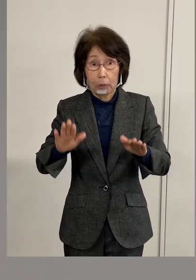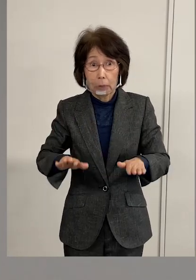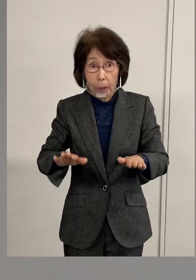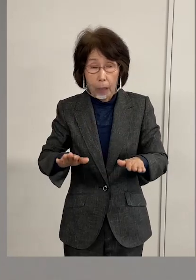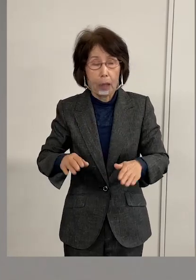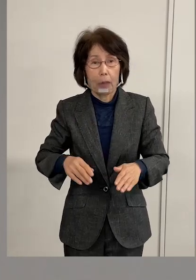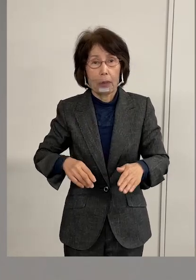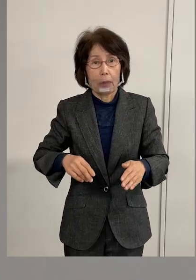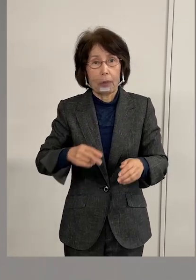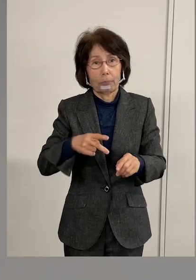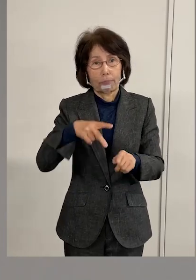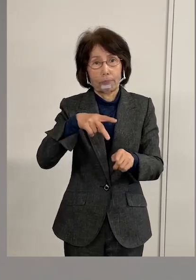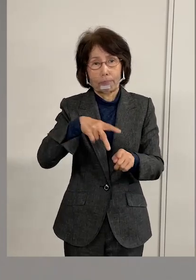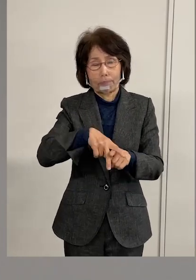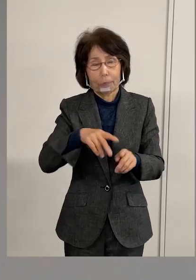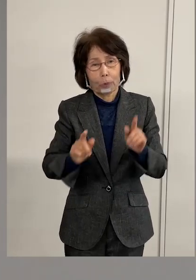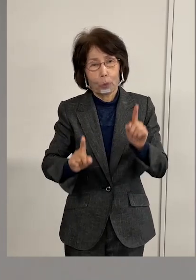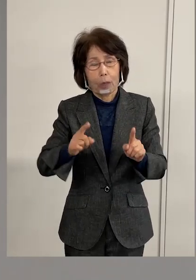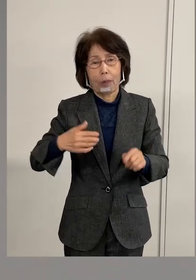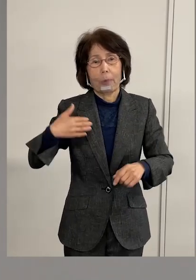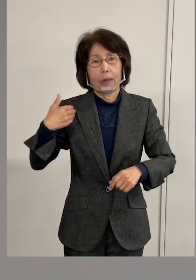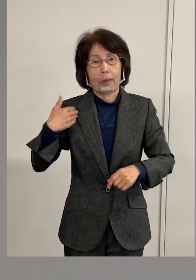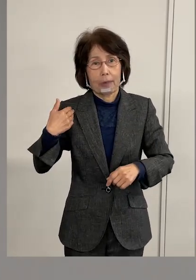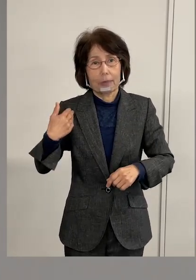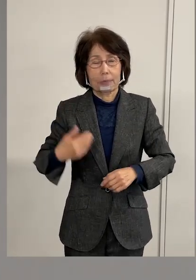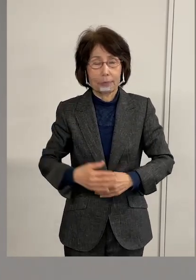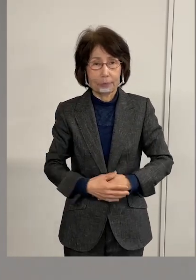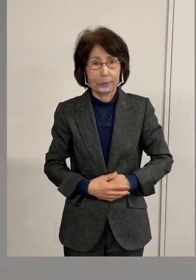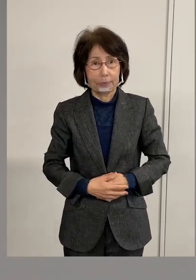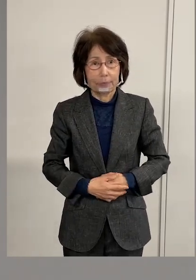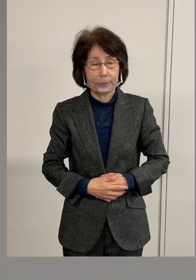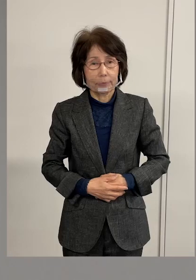階では、まだ白紙という状況です。